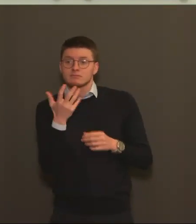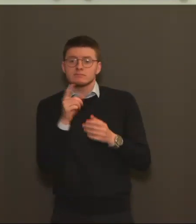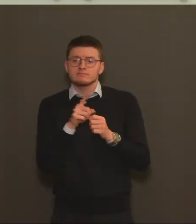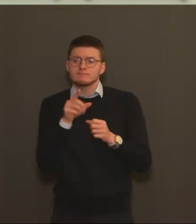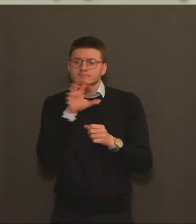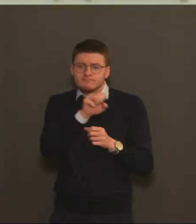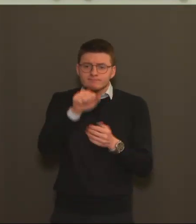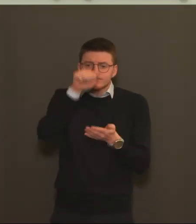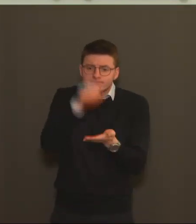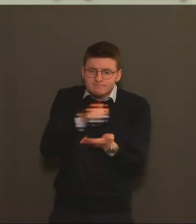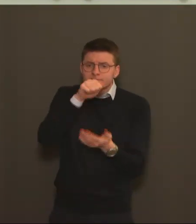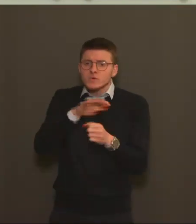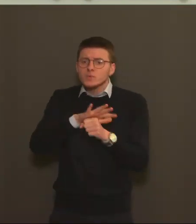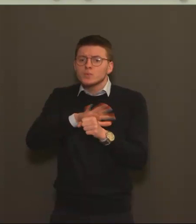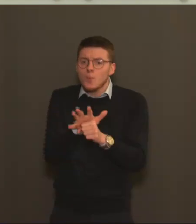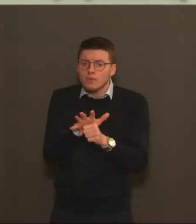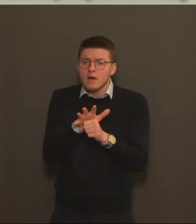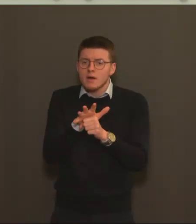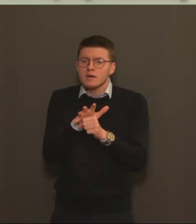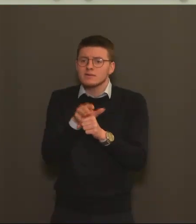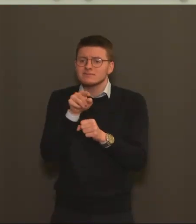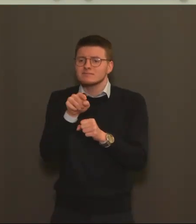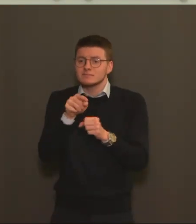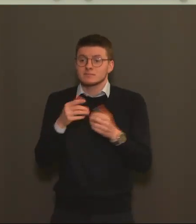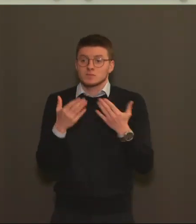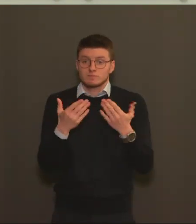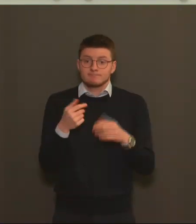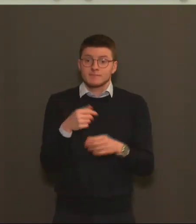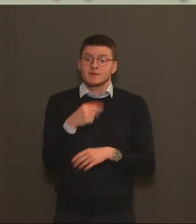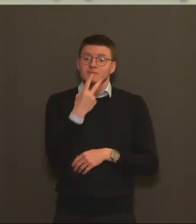naar 0,7 gevallen per 1000 bewoners.